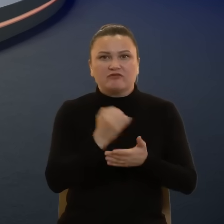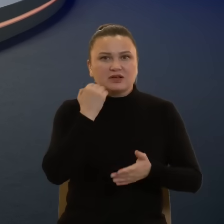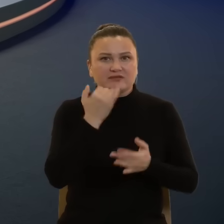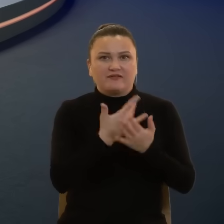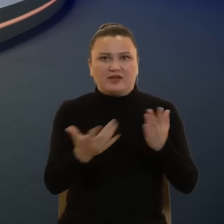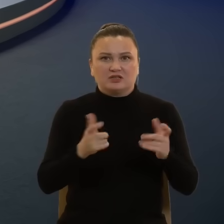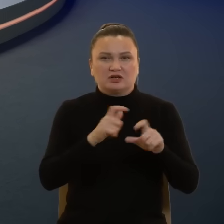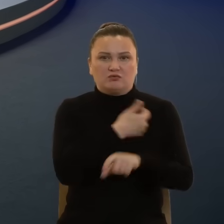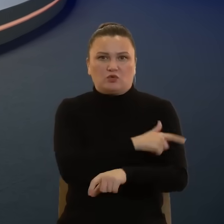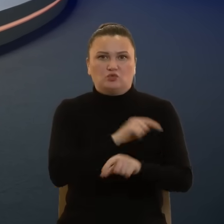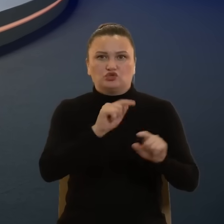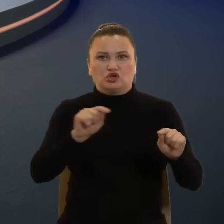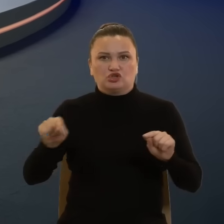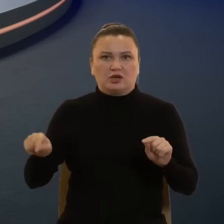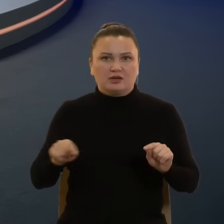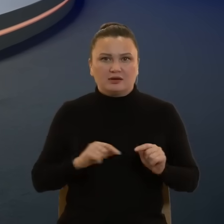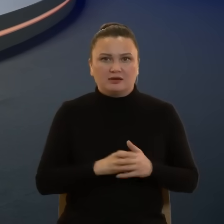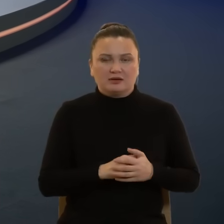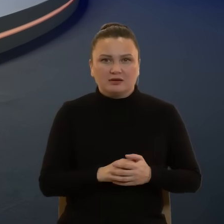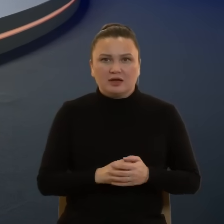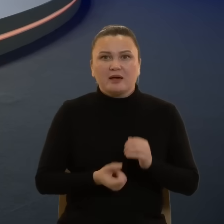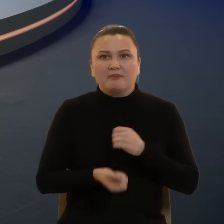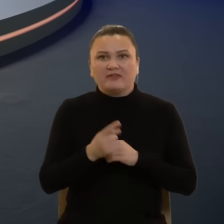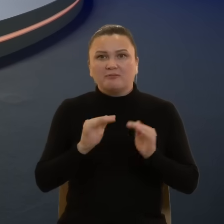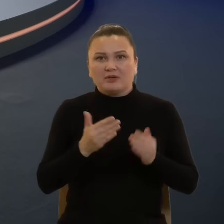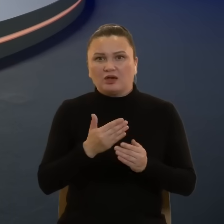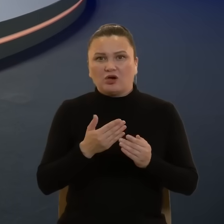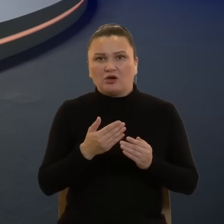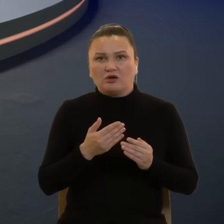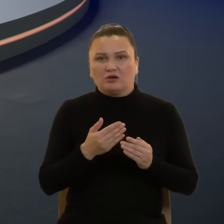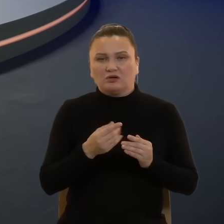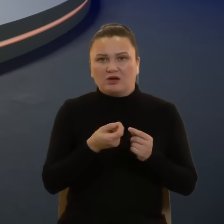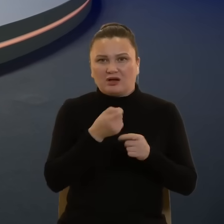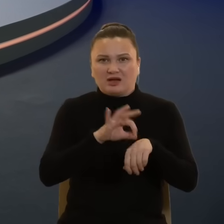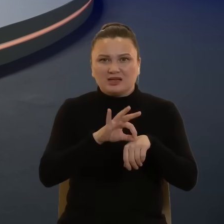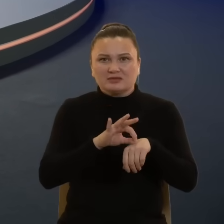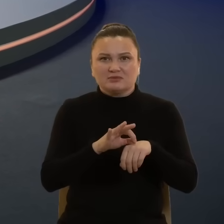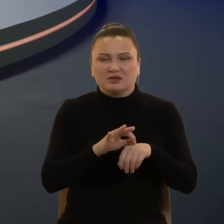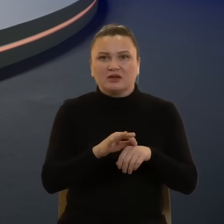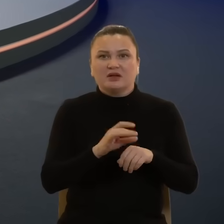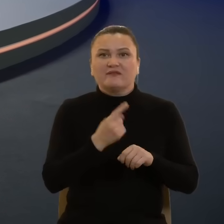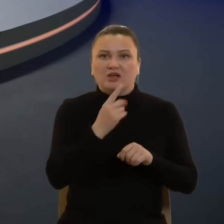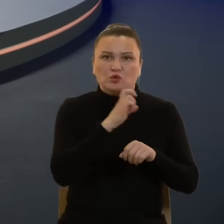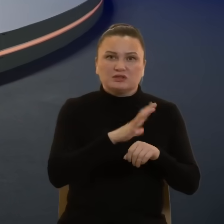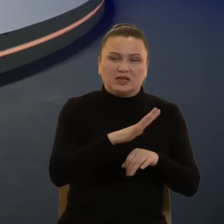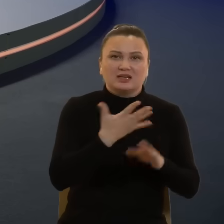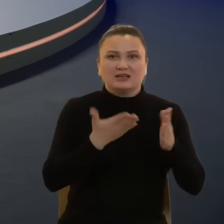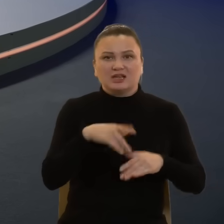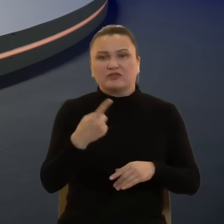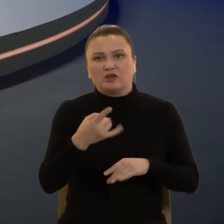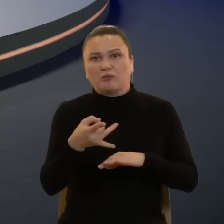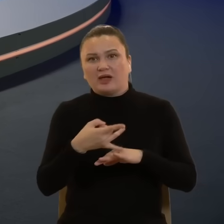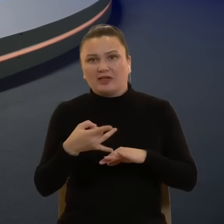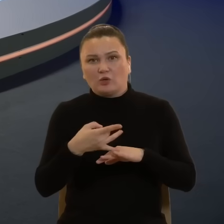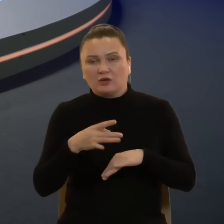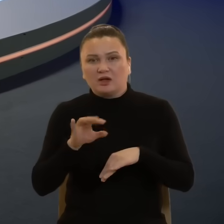разных учреждениях. Появление микроорганизма с каким-то новым механизмом устойчивости в одной стране либо даже в одном